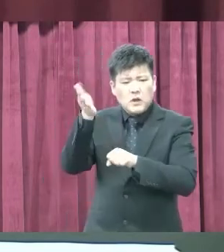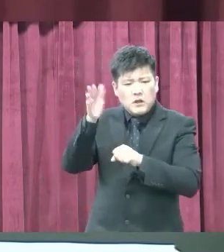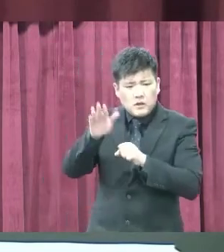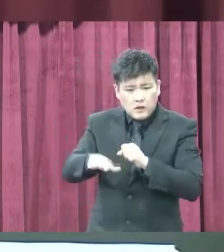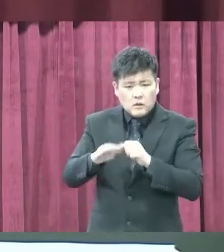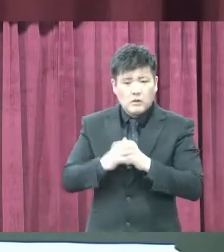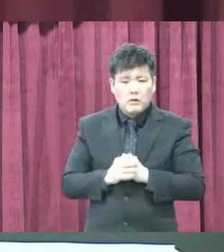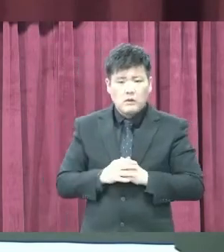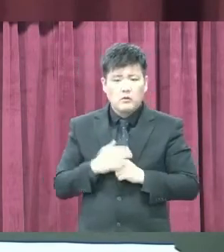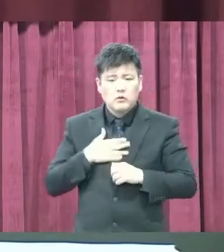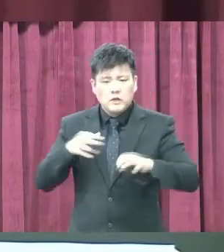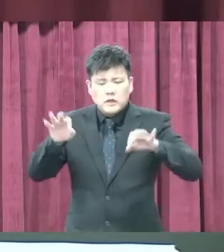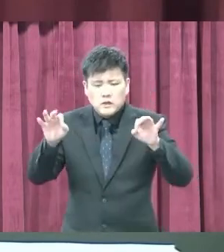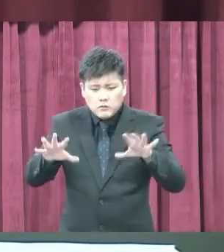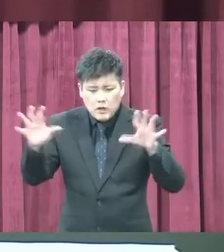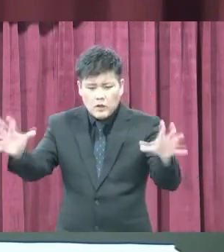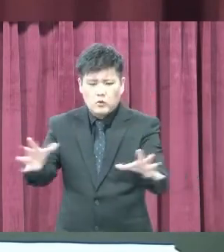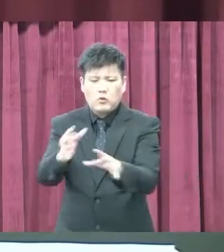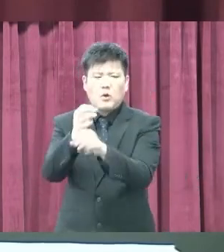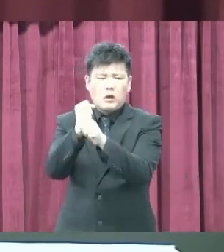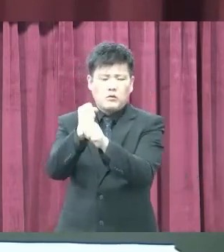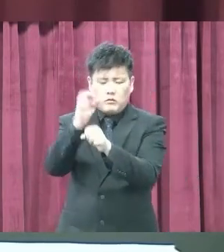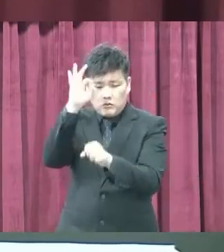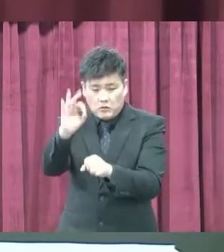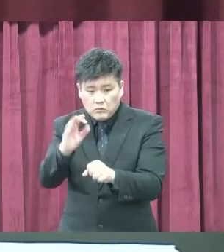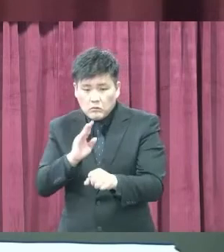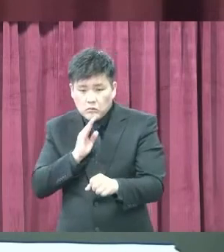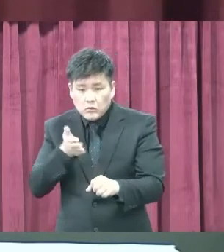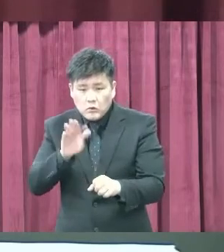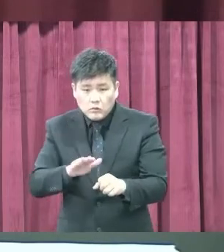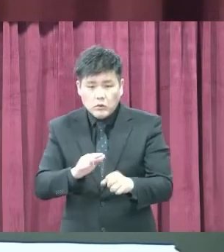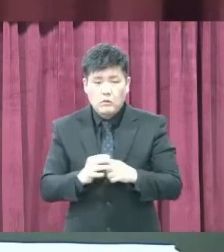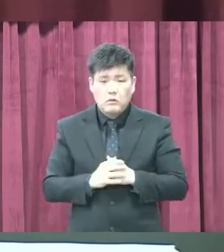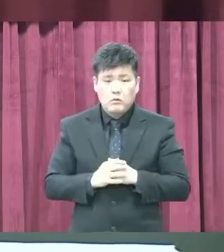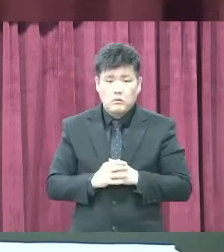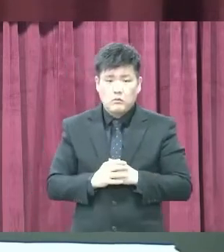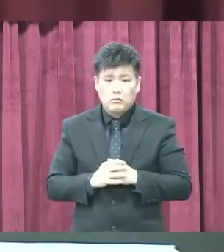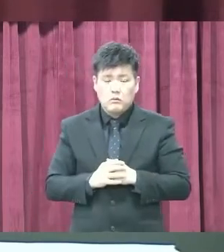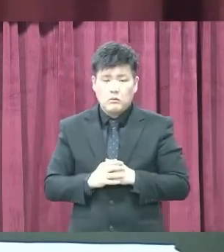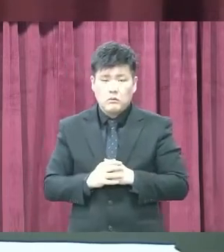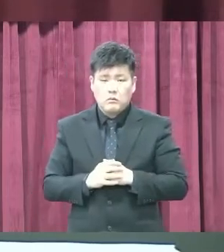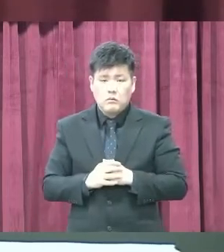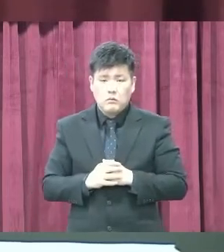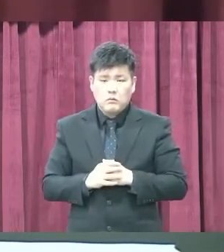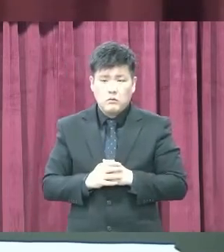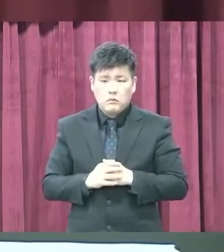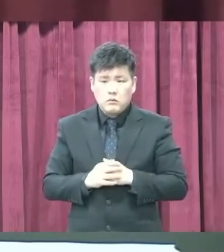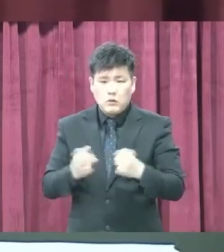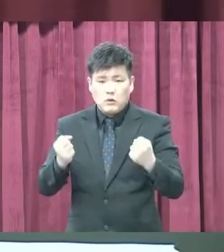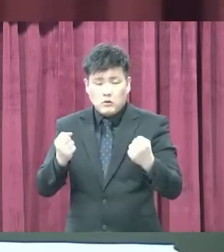딱 단시점에 본 거잖아요. 봤더니 수검을 안 한 사람이 진료비 이용이